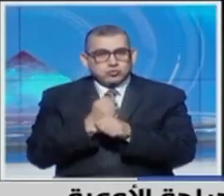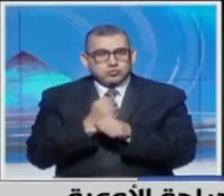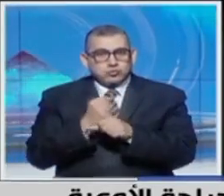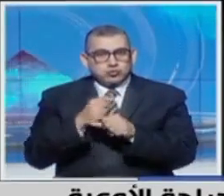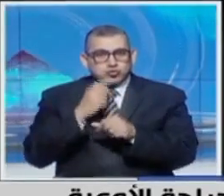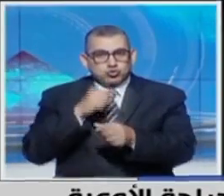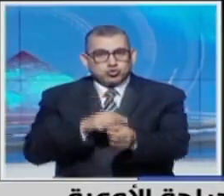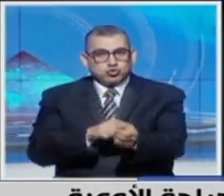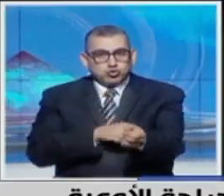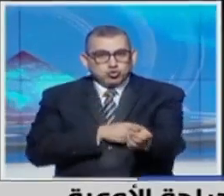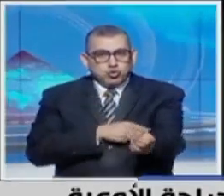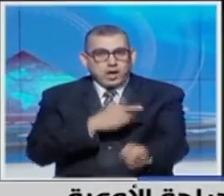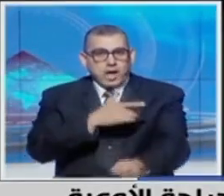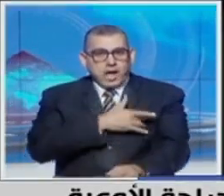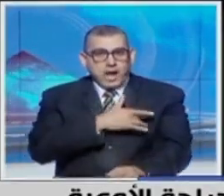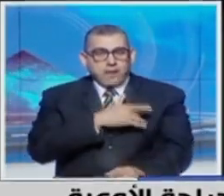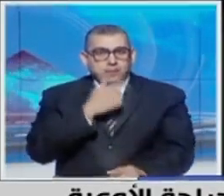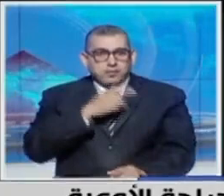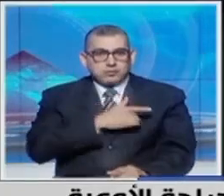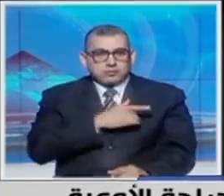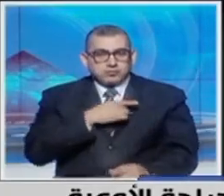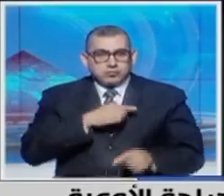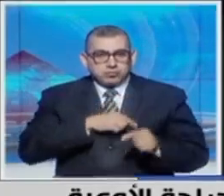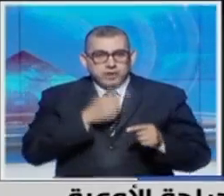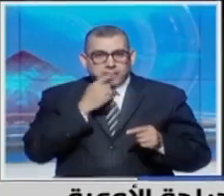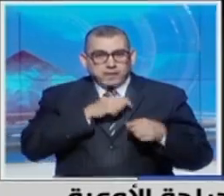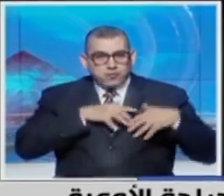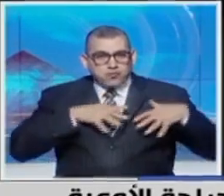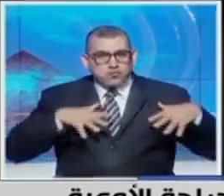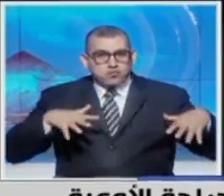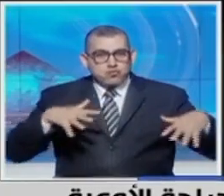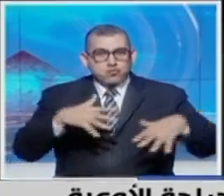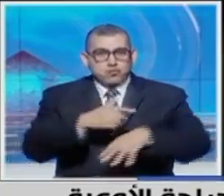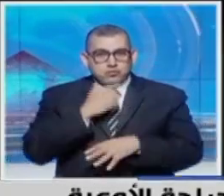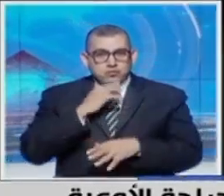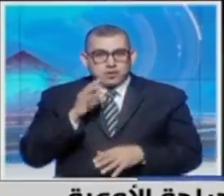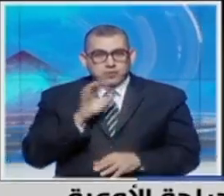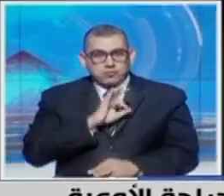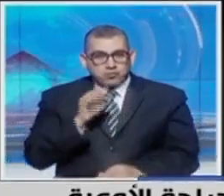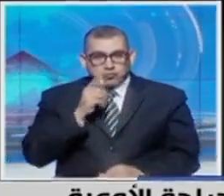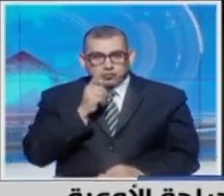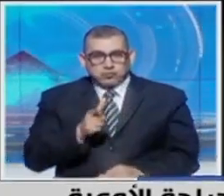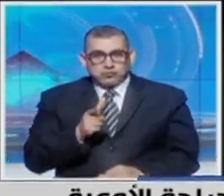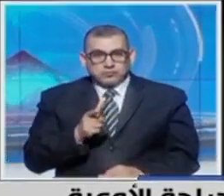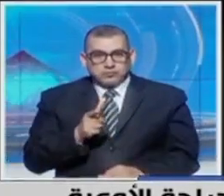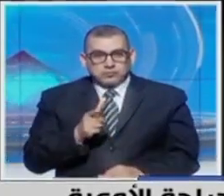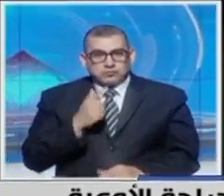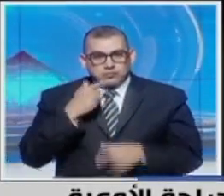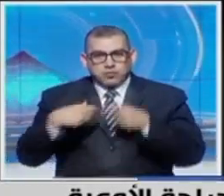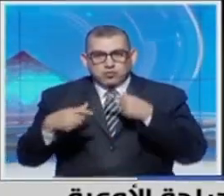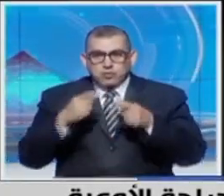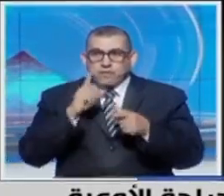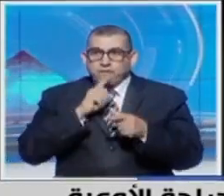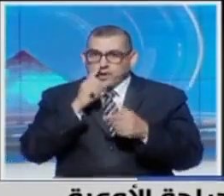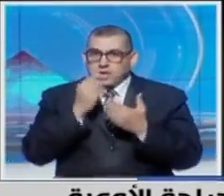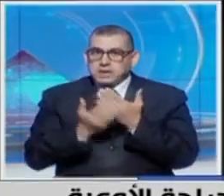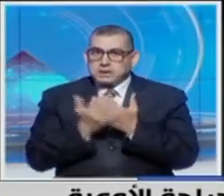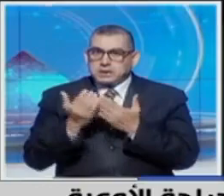الأورطي، الشريان الكبير اللي خارج من القلب يوزع الدم على جميع أعضاء الجسم. في تقنيات حديثة